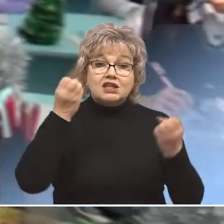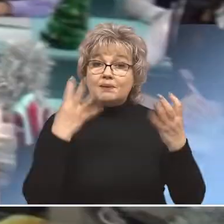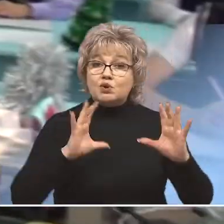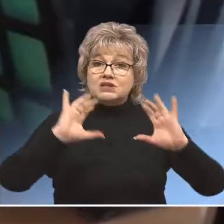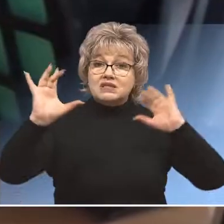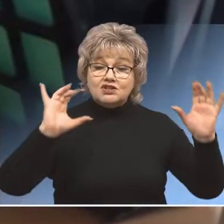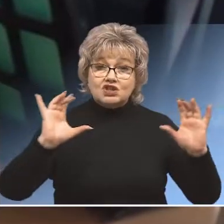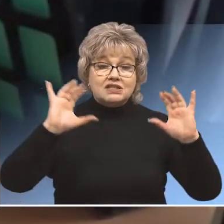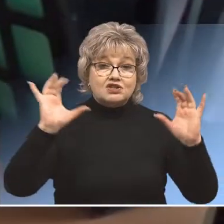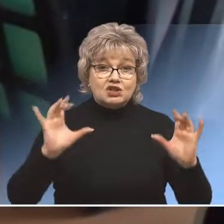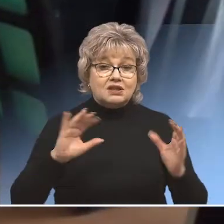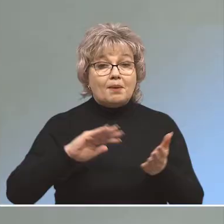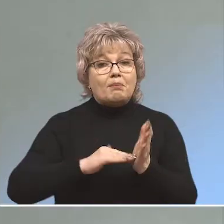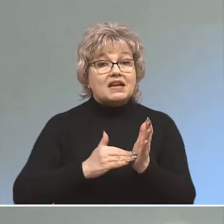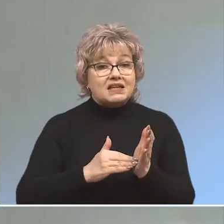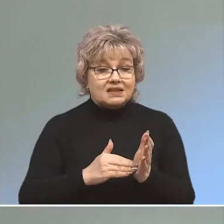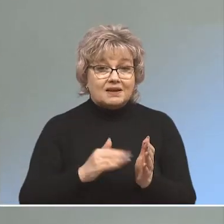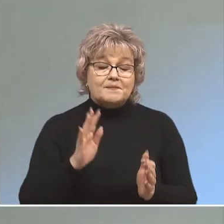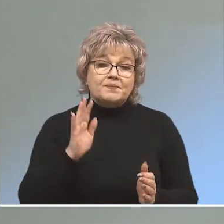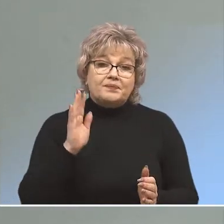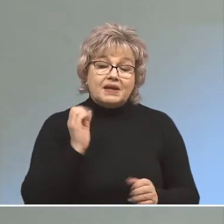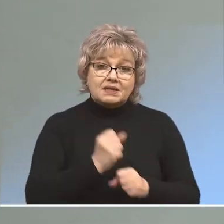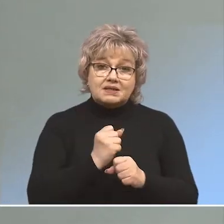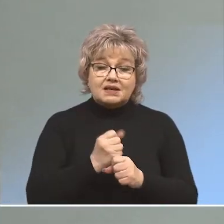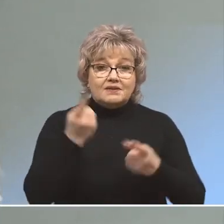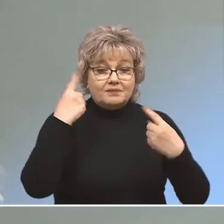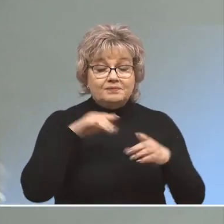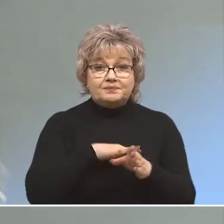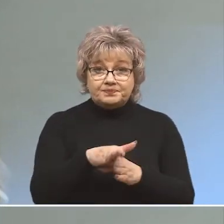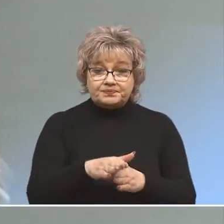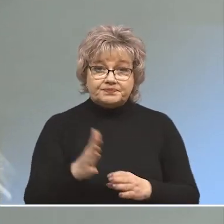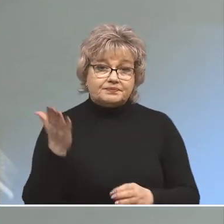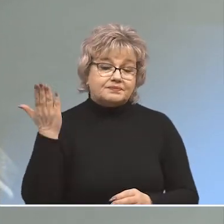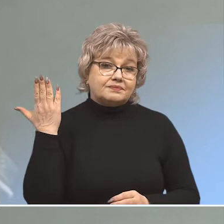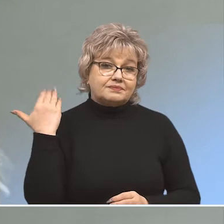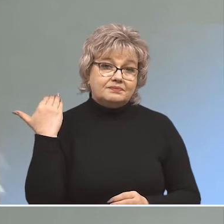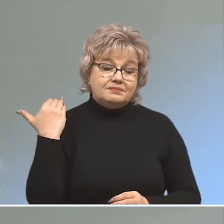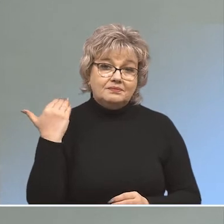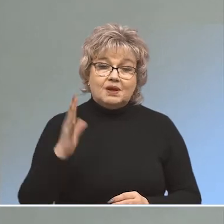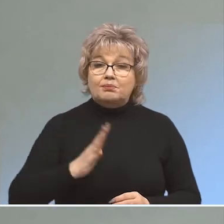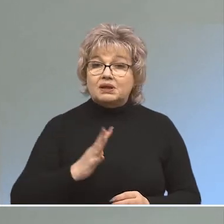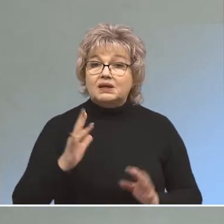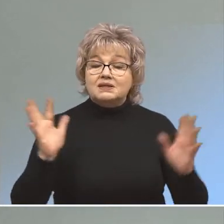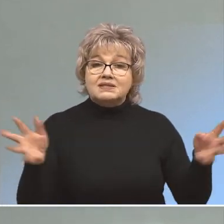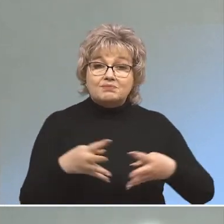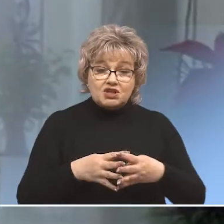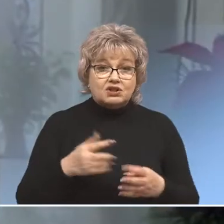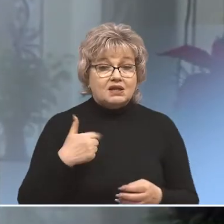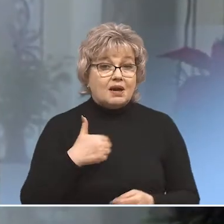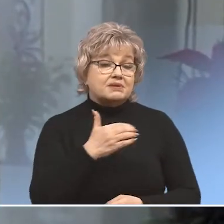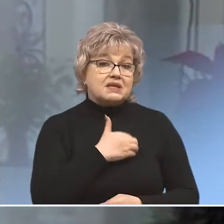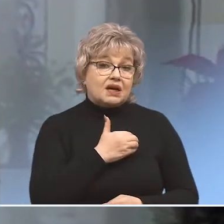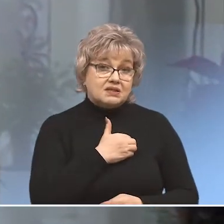не просто снежинки, а снежинки-балеринки. Родители помогали с воплощением идеи. Прошлая зима была не снежная, и нам в